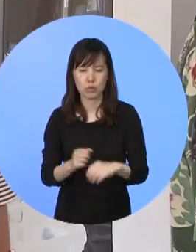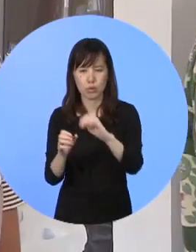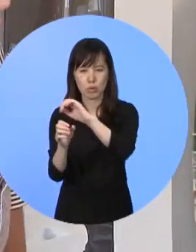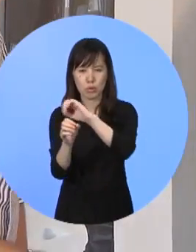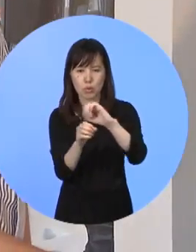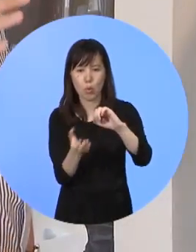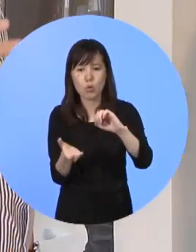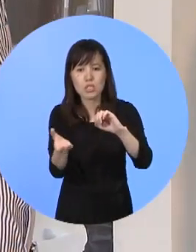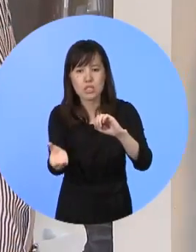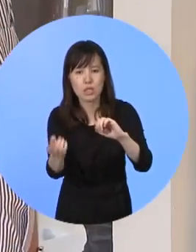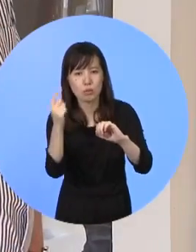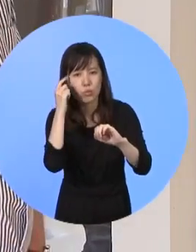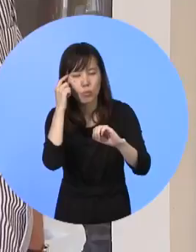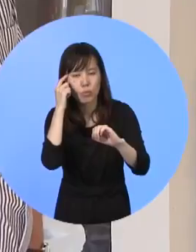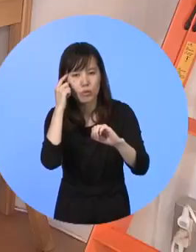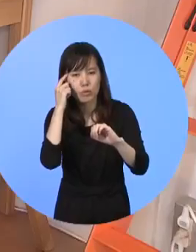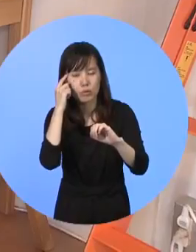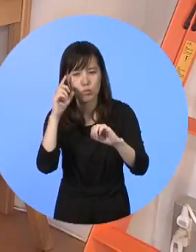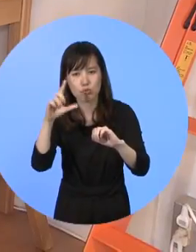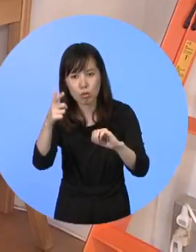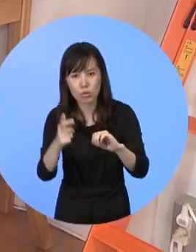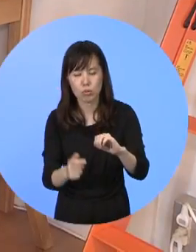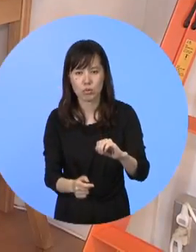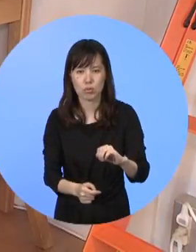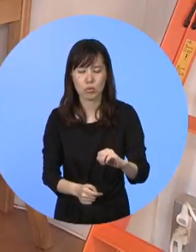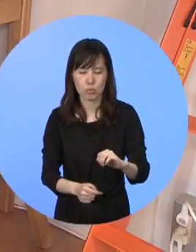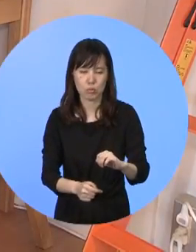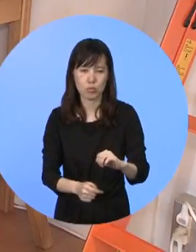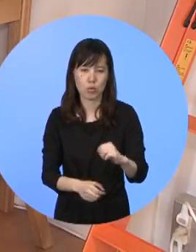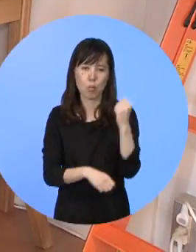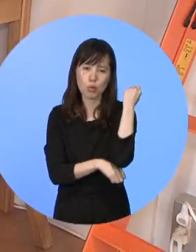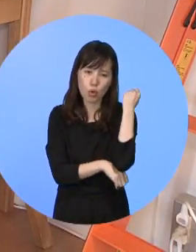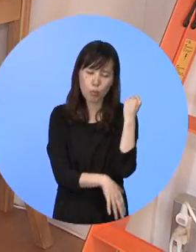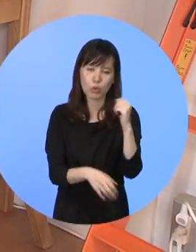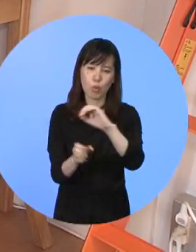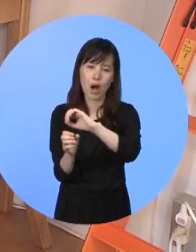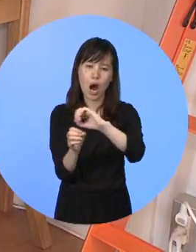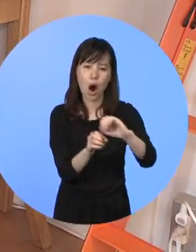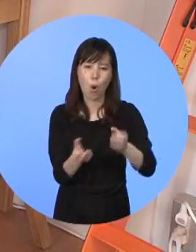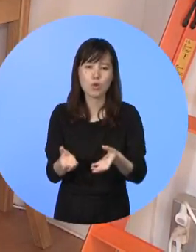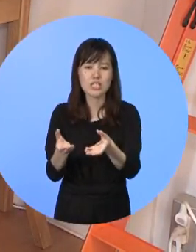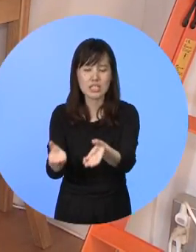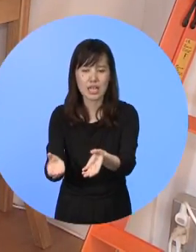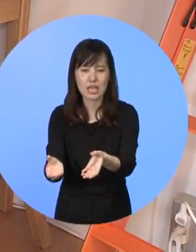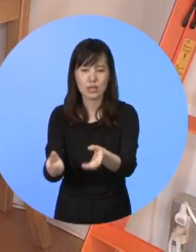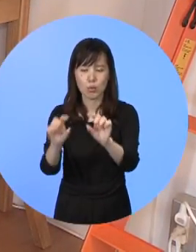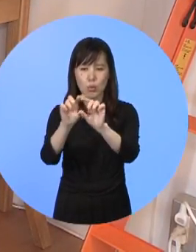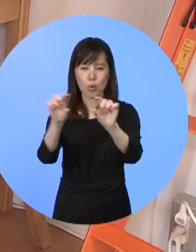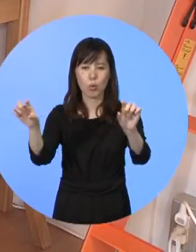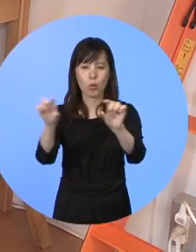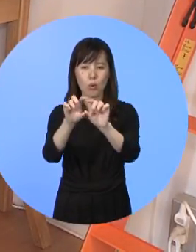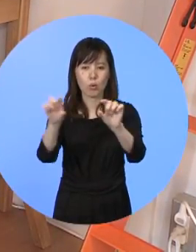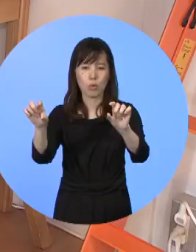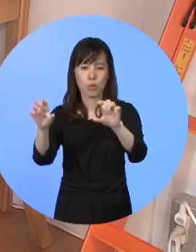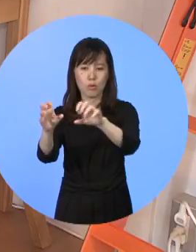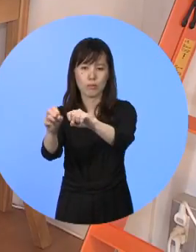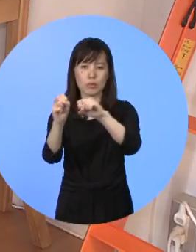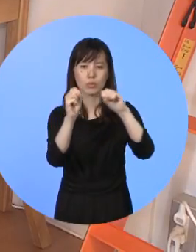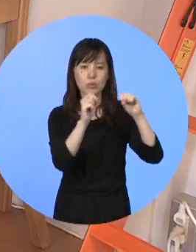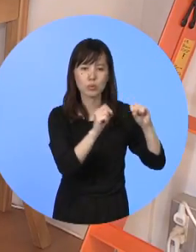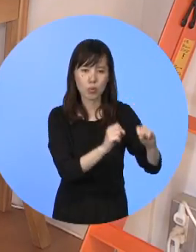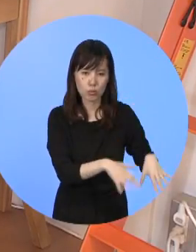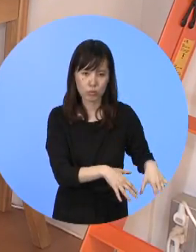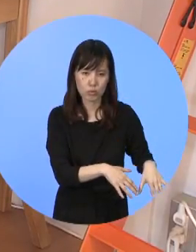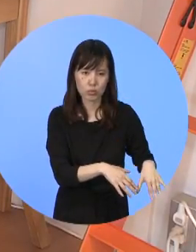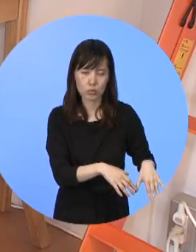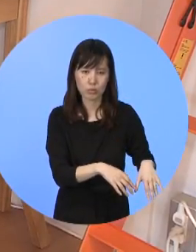きや奥にまだ空間ありそうですが、 はい、そこもともとは押し入れだったんですけども、はい、あの押し入れのより中段と言われている真ん中にお布団をトンと